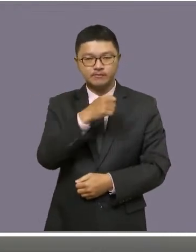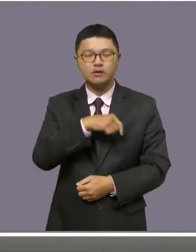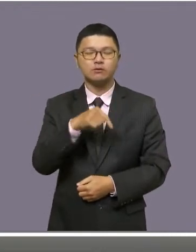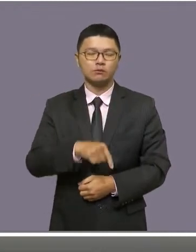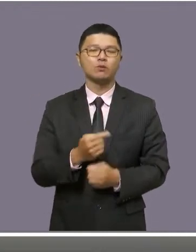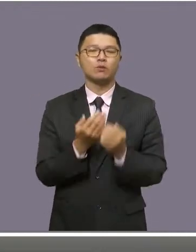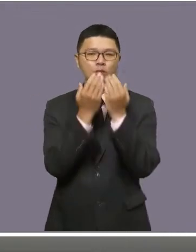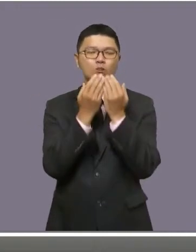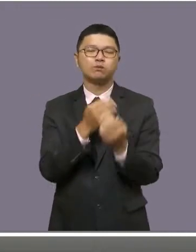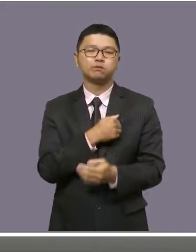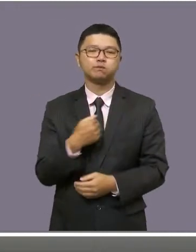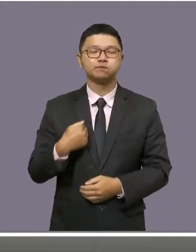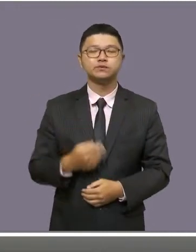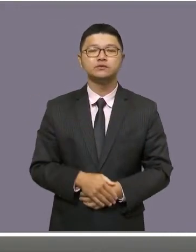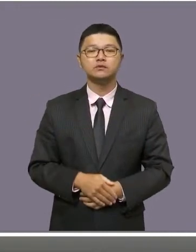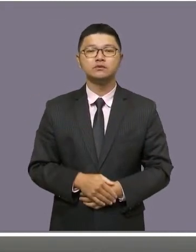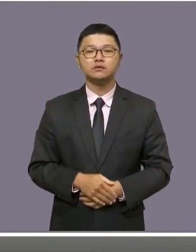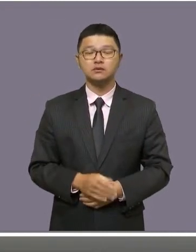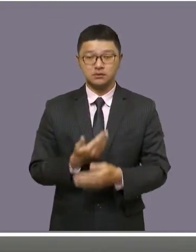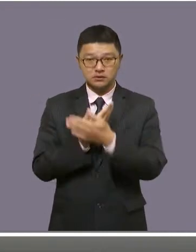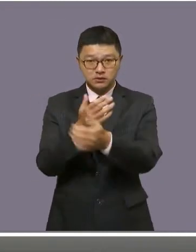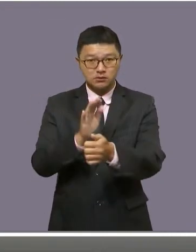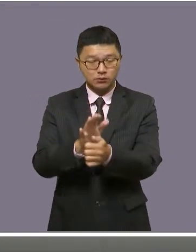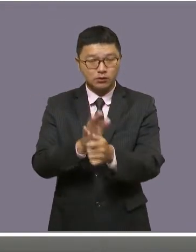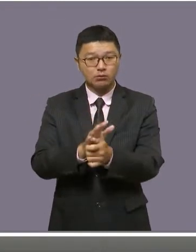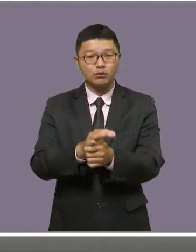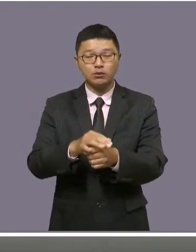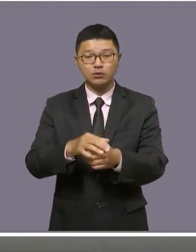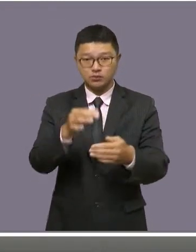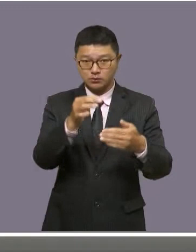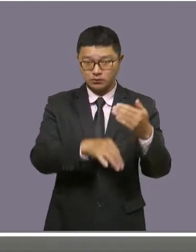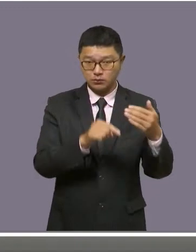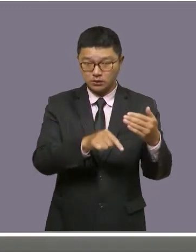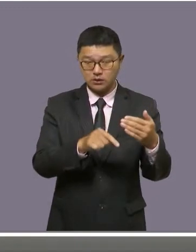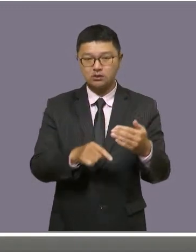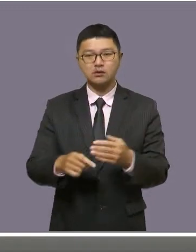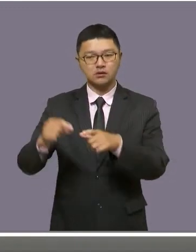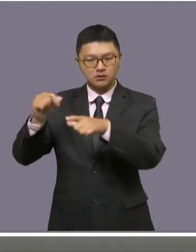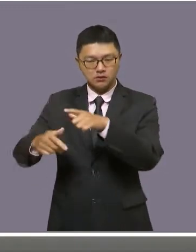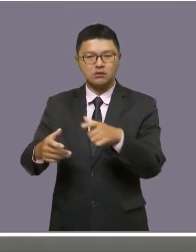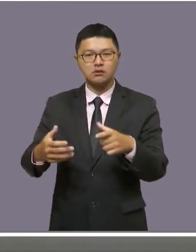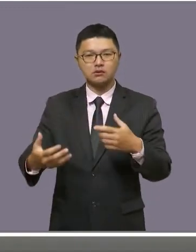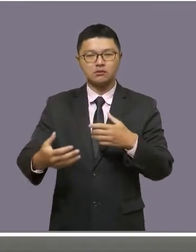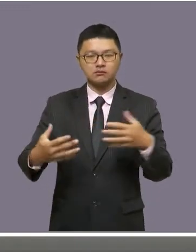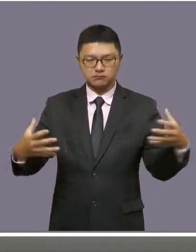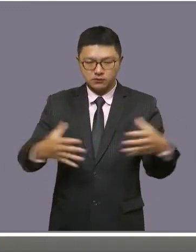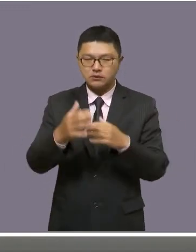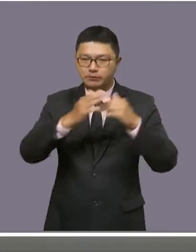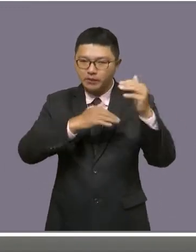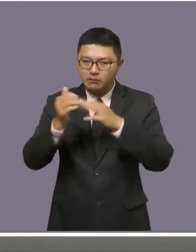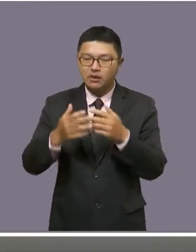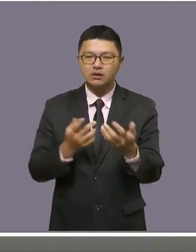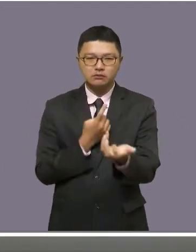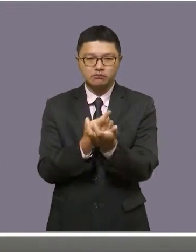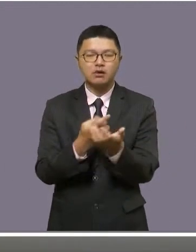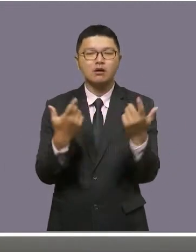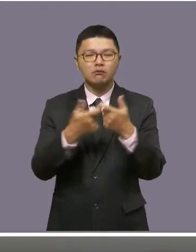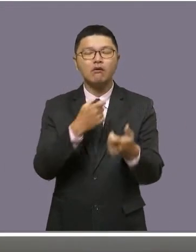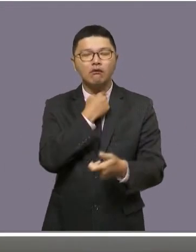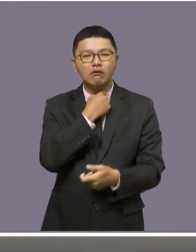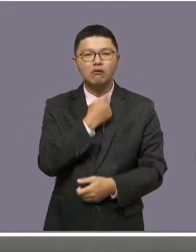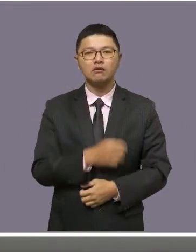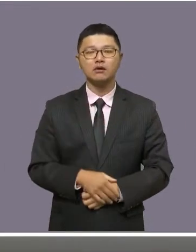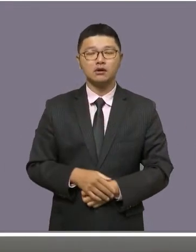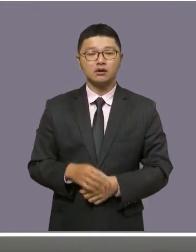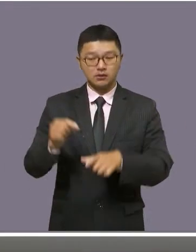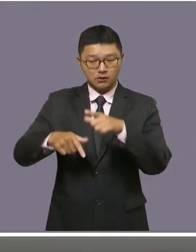源。好，那我们的奖助措施当然企业要一起过来因为企业知道他需要什么样的人才，我们会